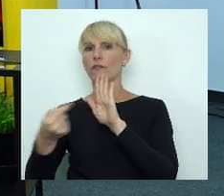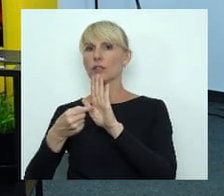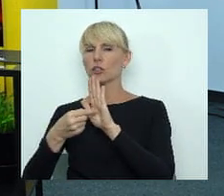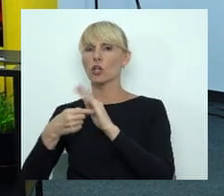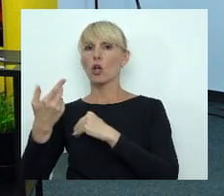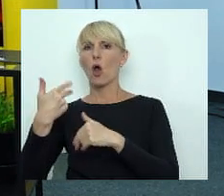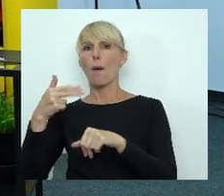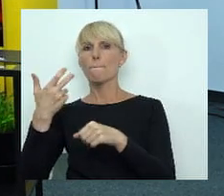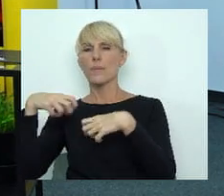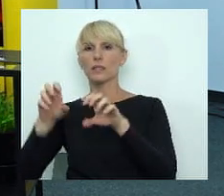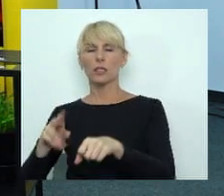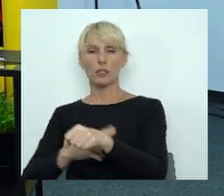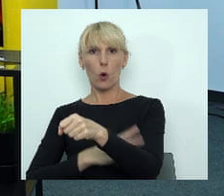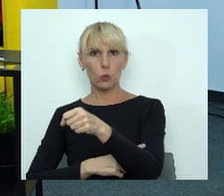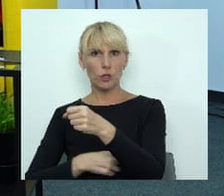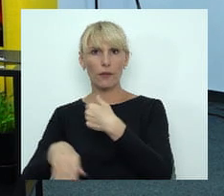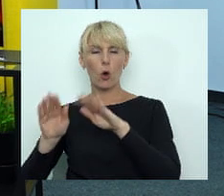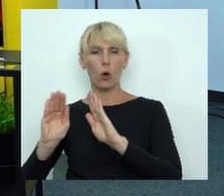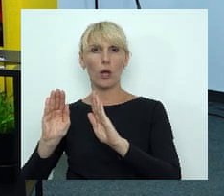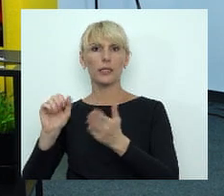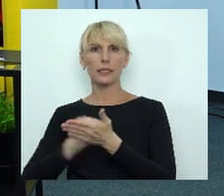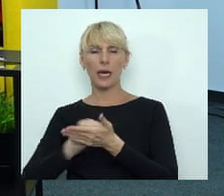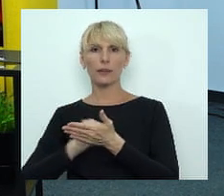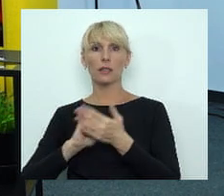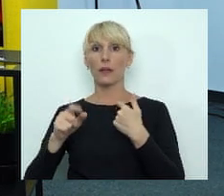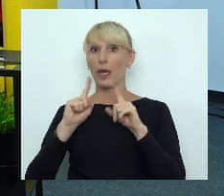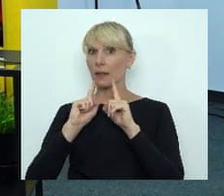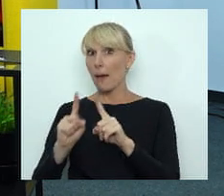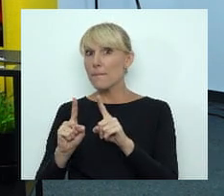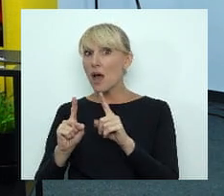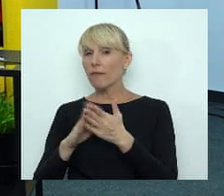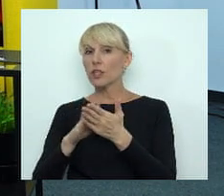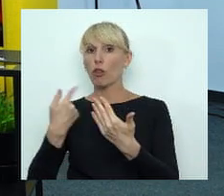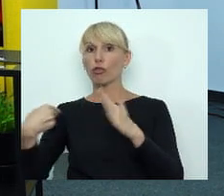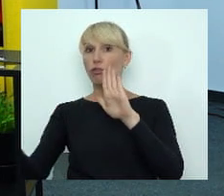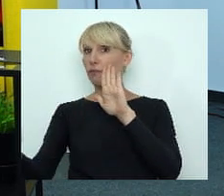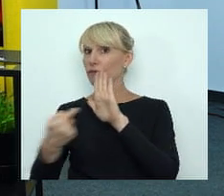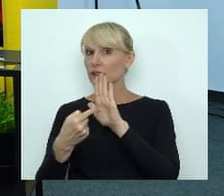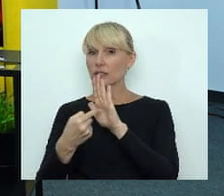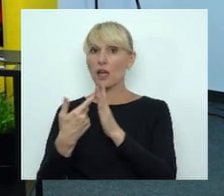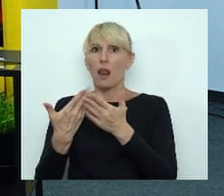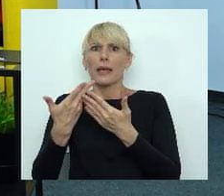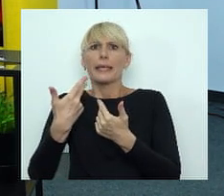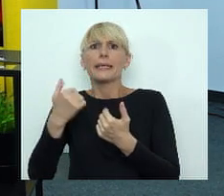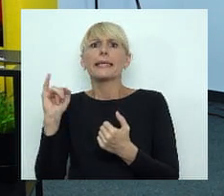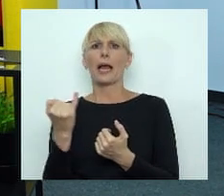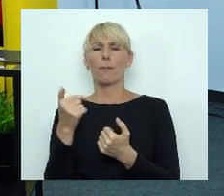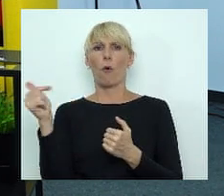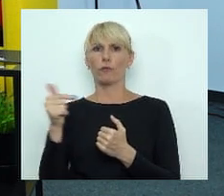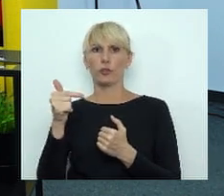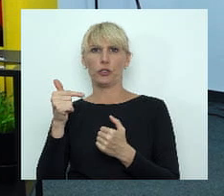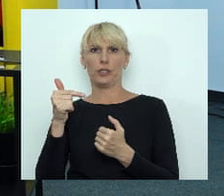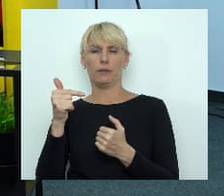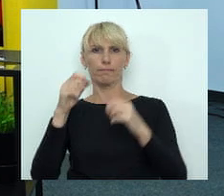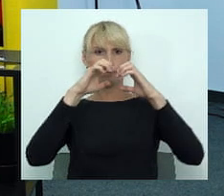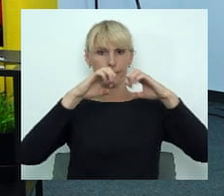Ochrony Danych, to też z przykrością stwierdzam, że wcale do końca prezes urzędu nie wskazuje na to, jak ja mam to rozróżnić. Tu mam